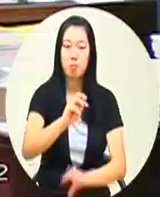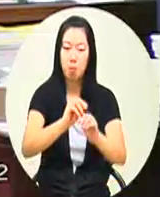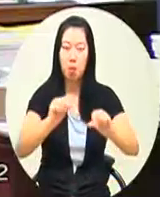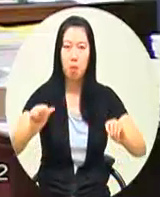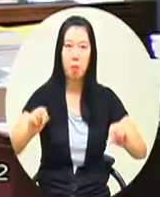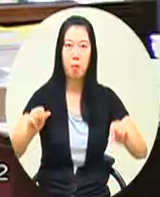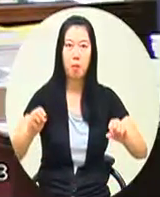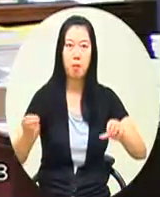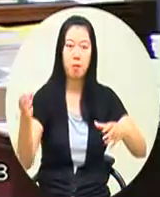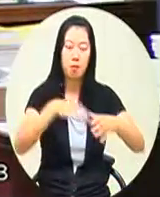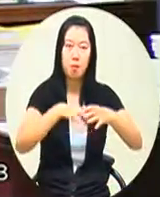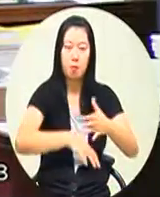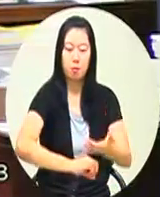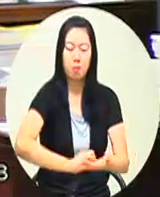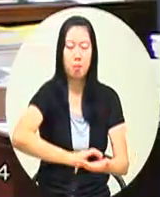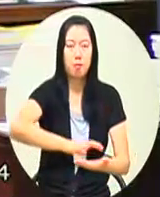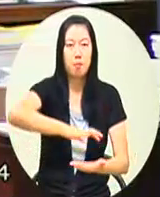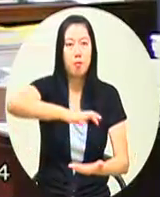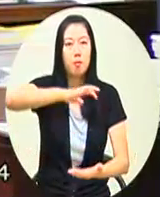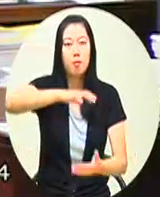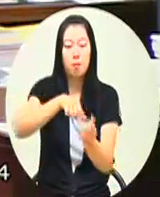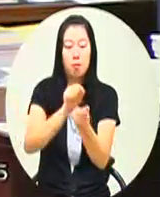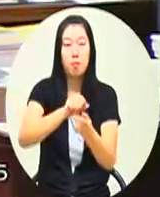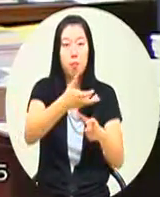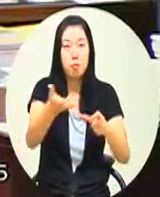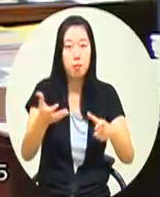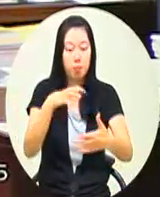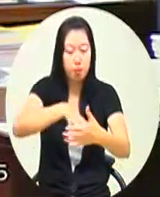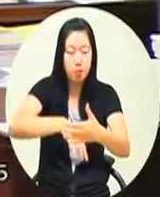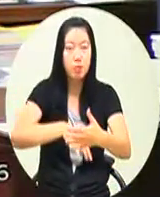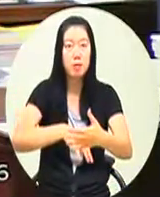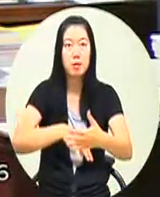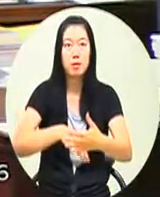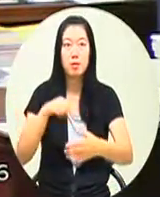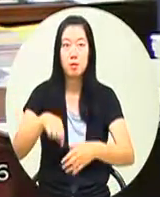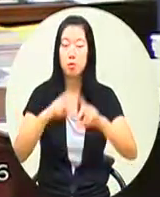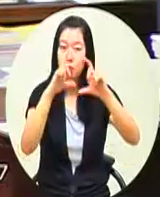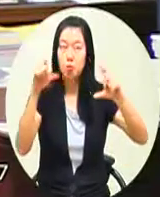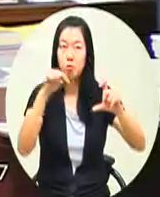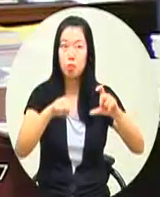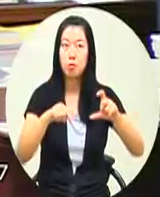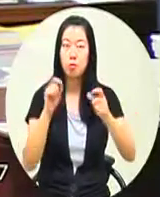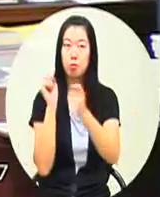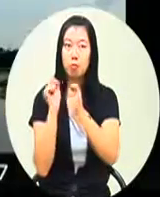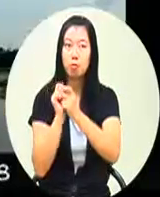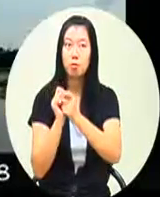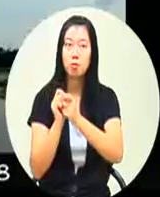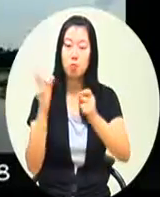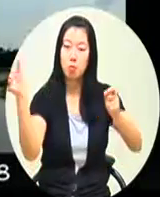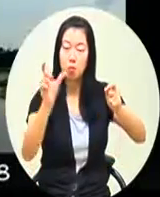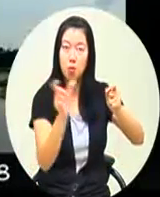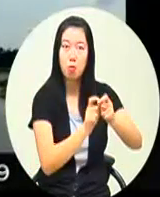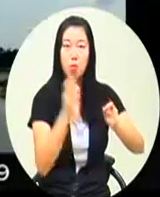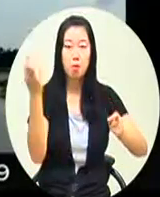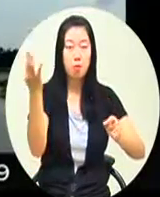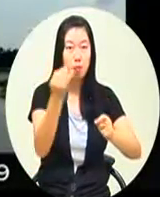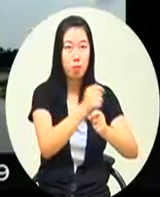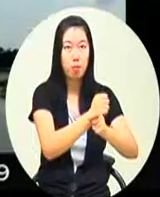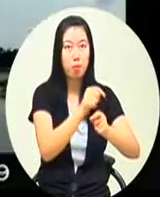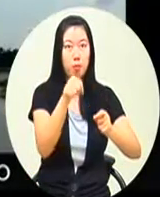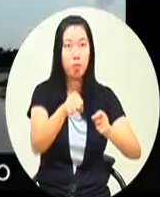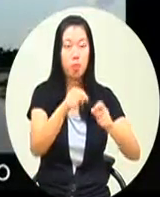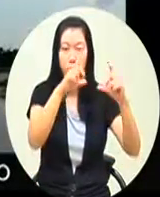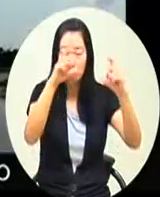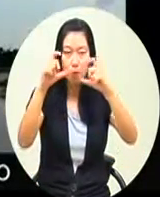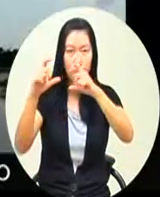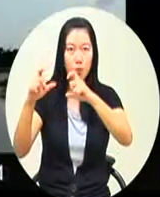在澄清湖的水域里面。这一张照片是这几次台风之后我去拍的，真